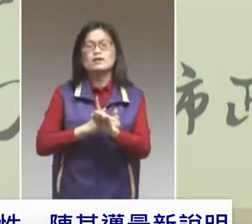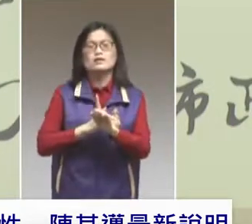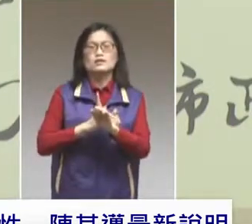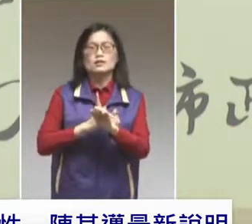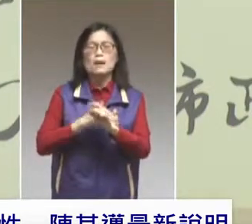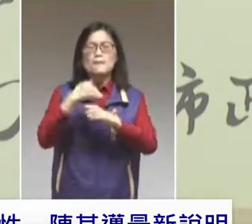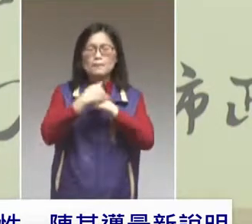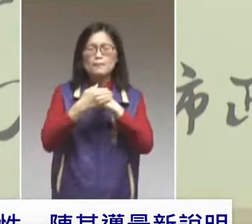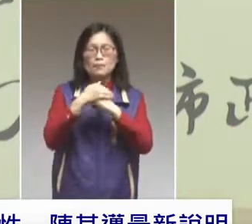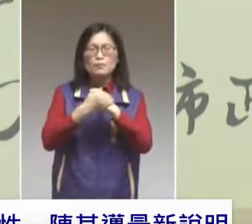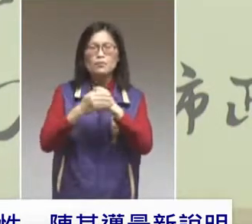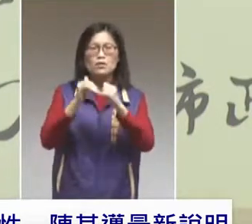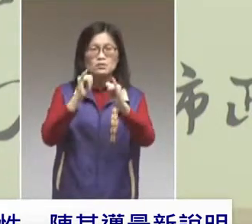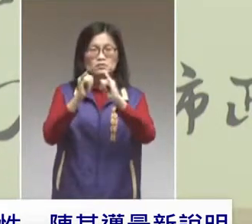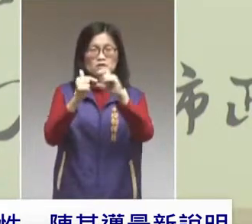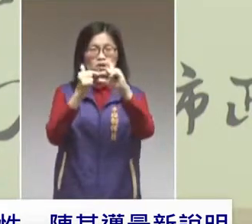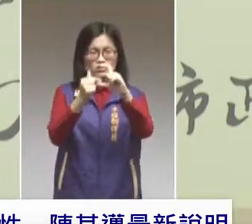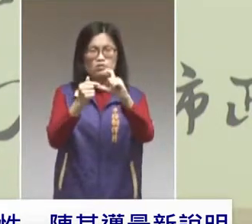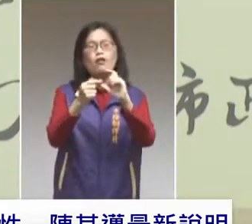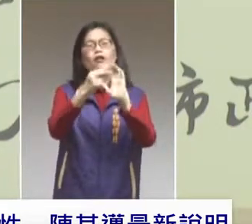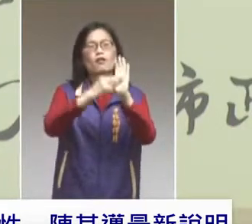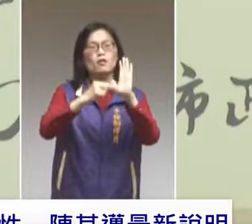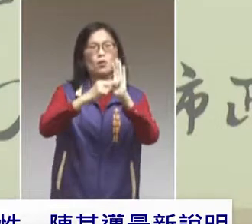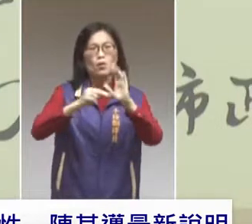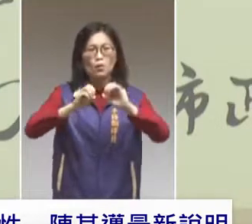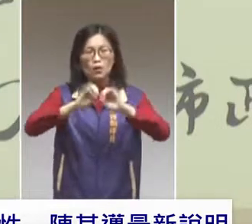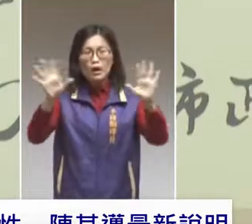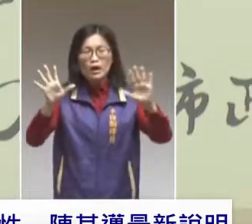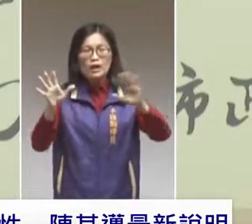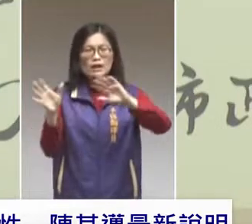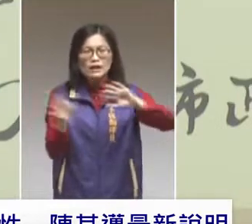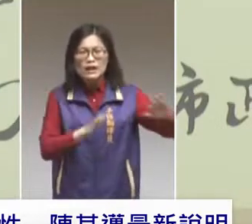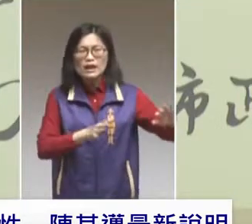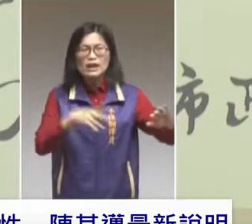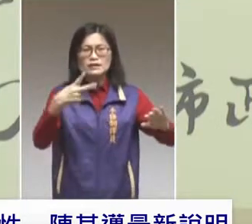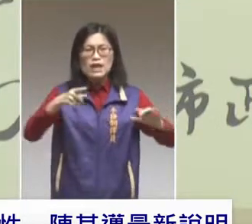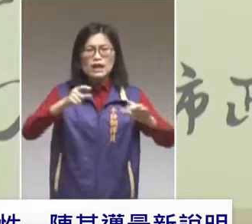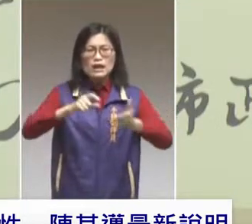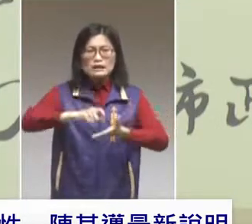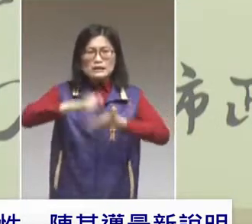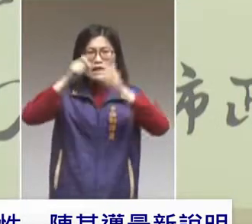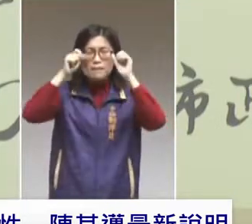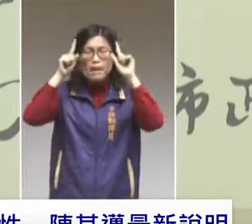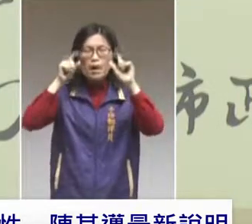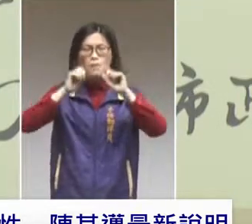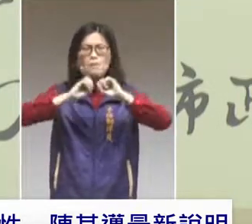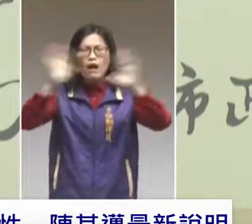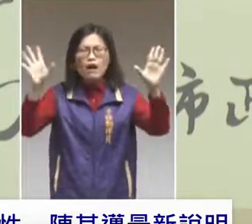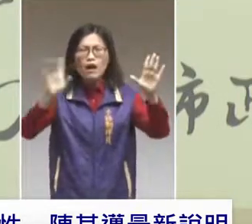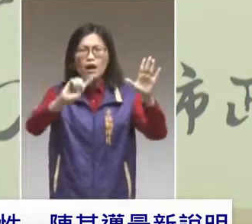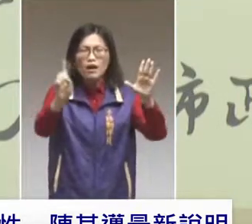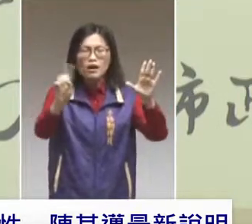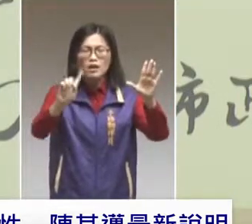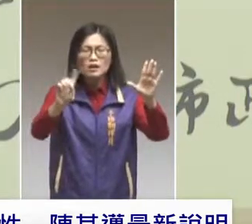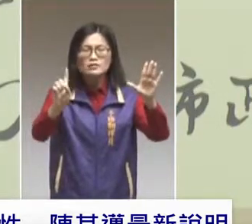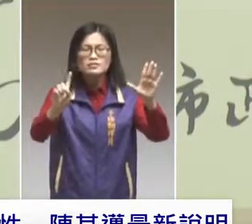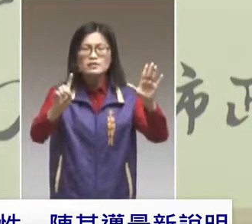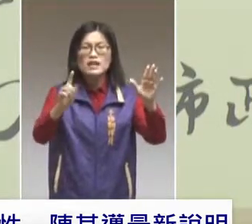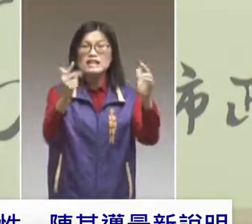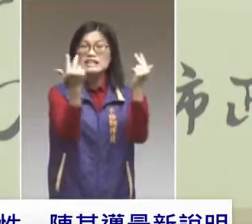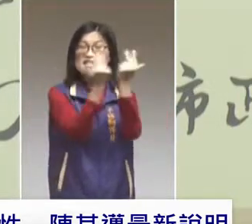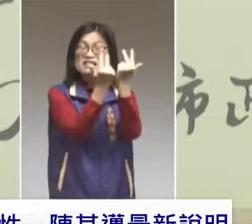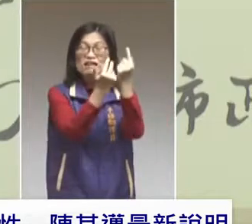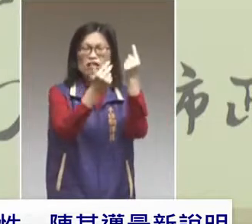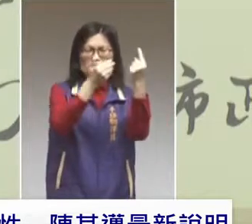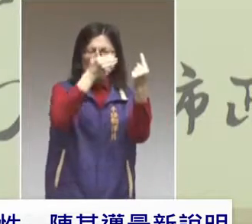区的一个状况。这个也跟大家在这里做个说明。那另外提醒大家的就